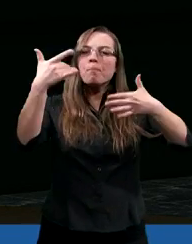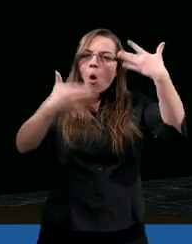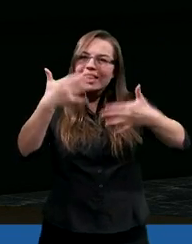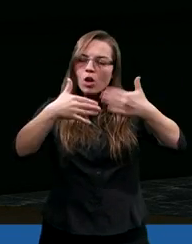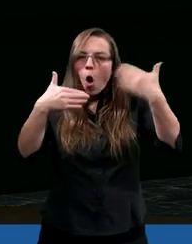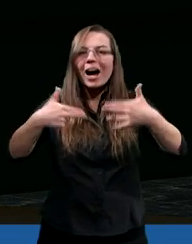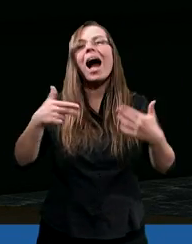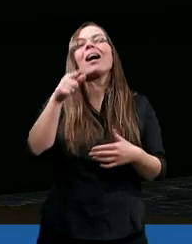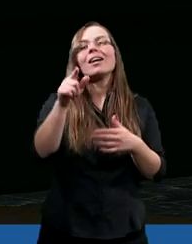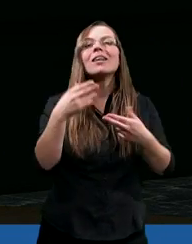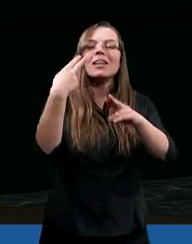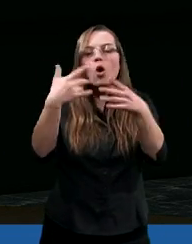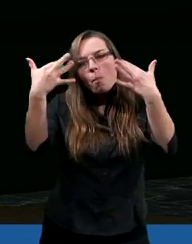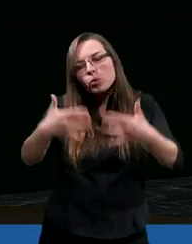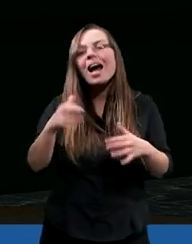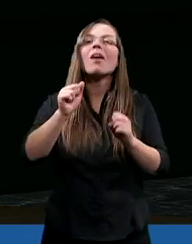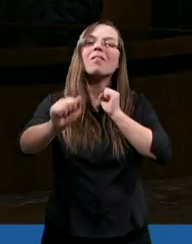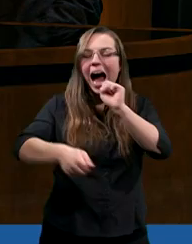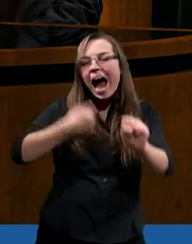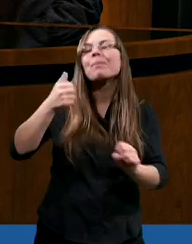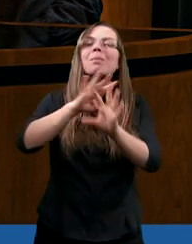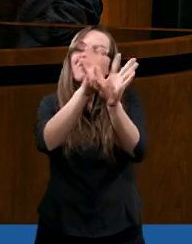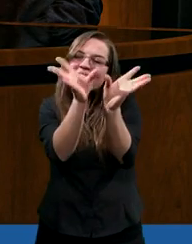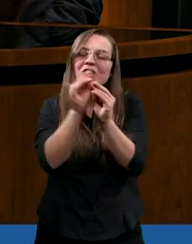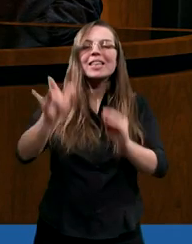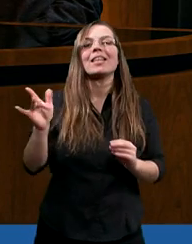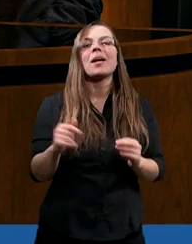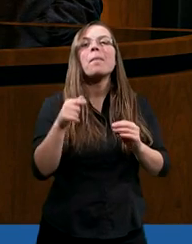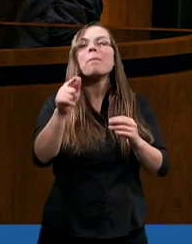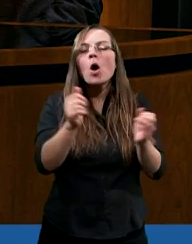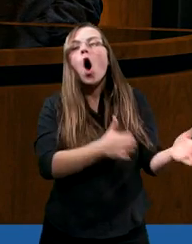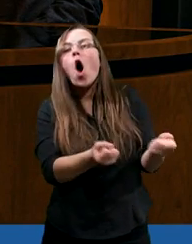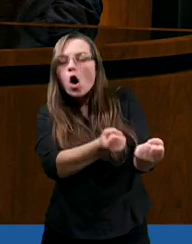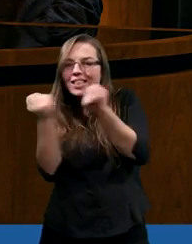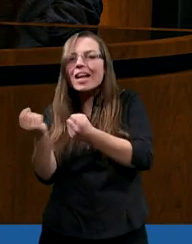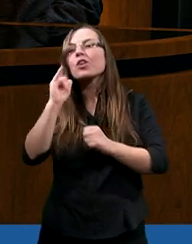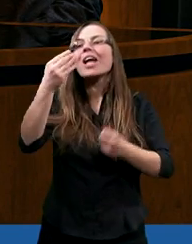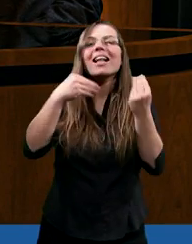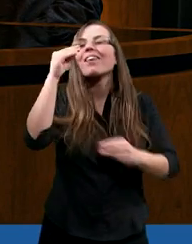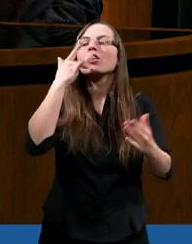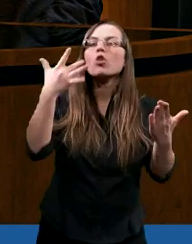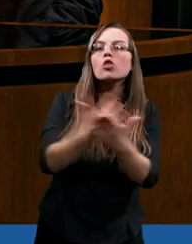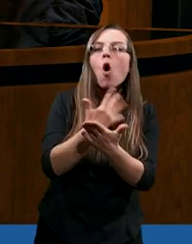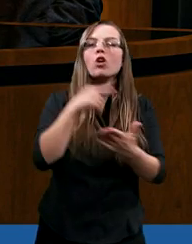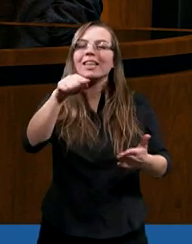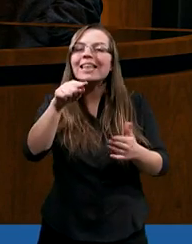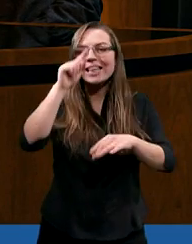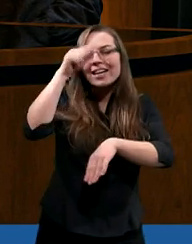komputerów, abyśmy wszyscy odnieśli jak największą korzyść duchową.